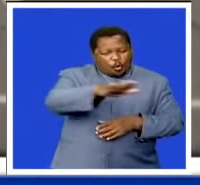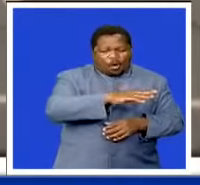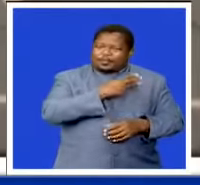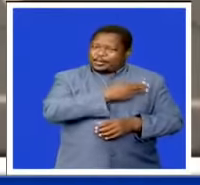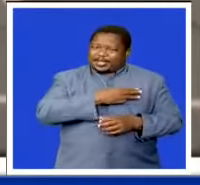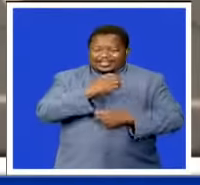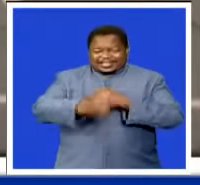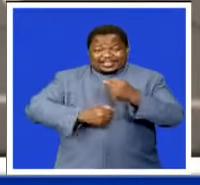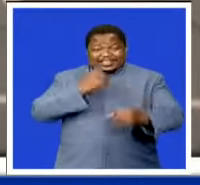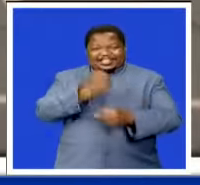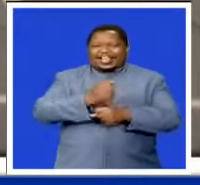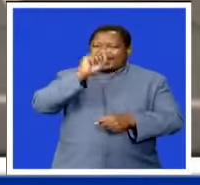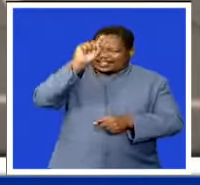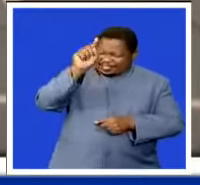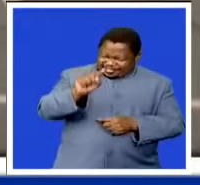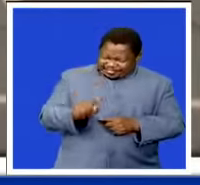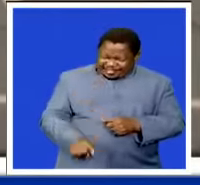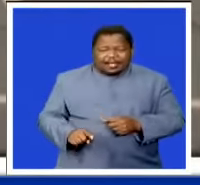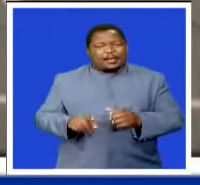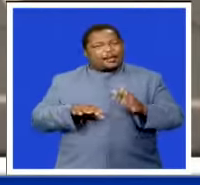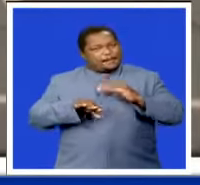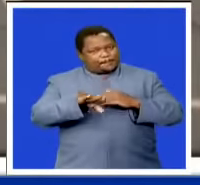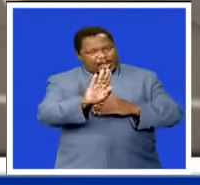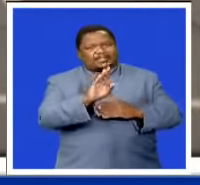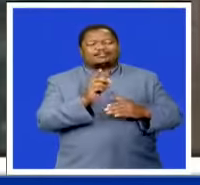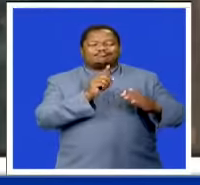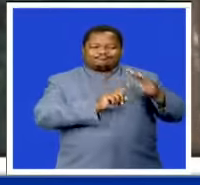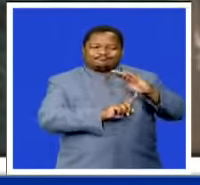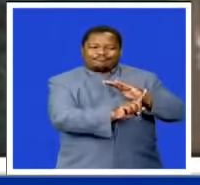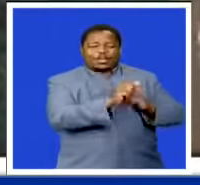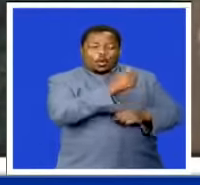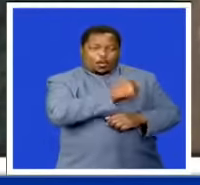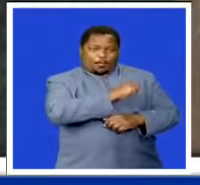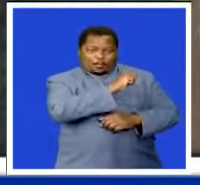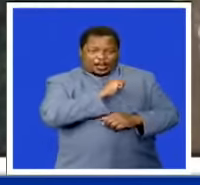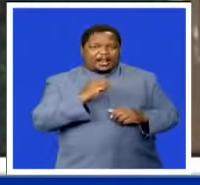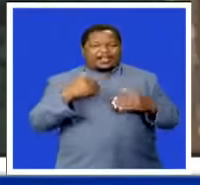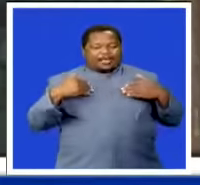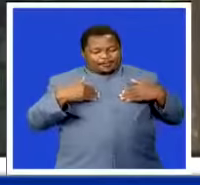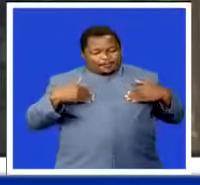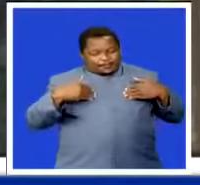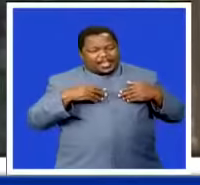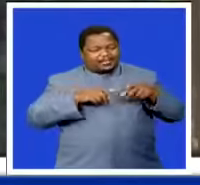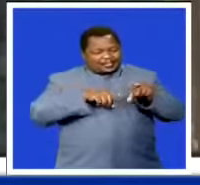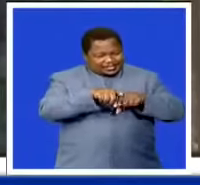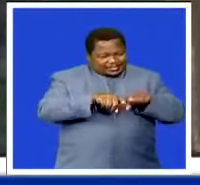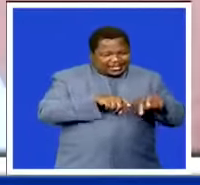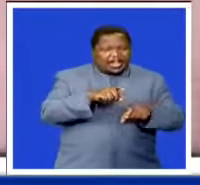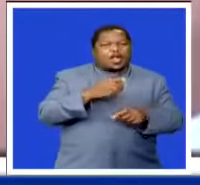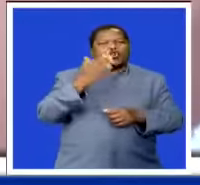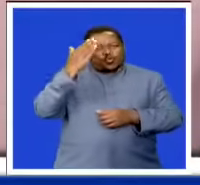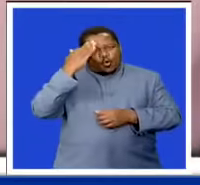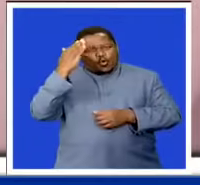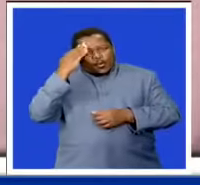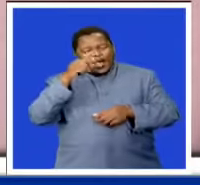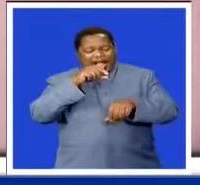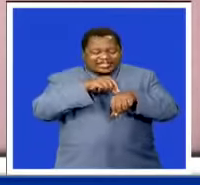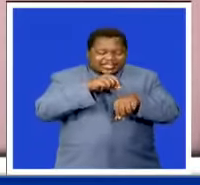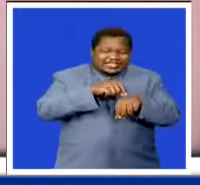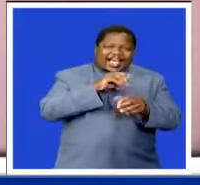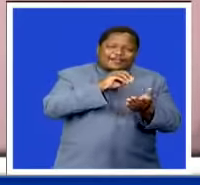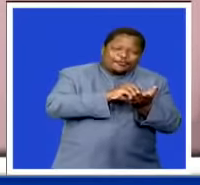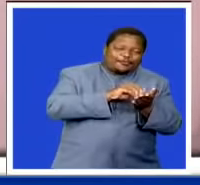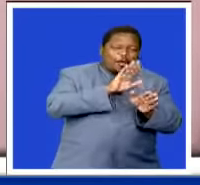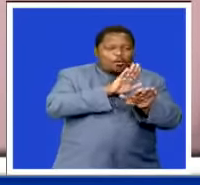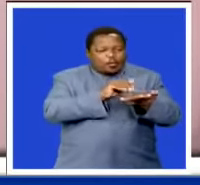umnyaka osuka uziyophela bamfo abaye ema-clinics bayobhobhola. Fikile kunene welibandla iMater Dolorosa wendlulise kubonga kule